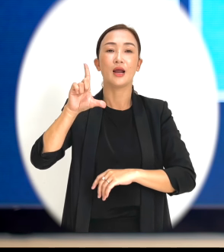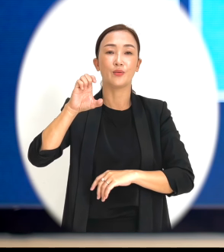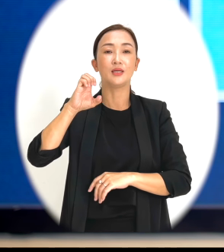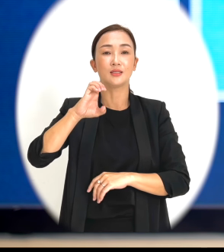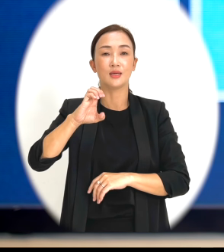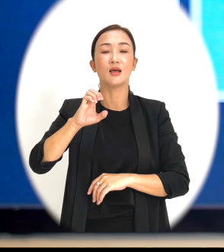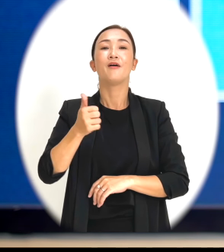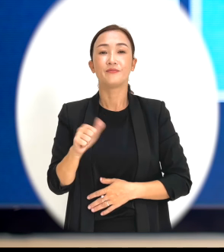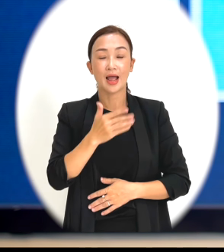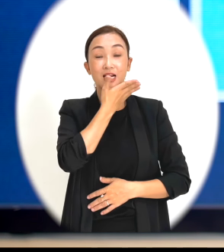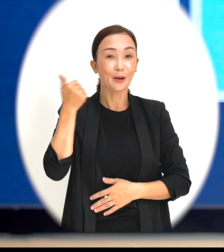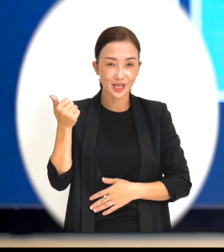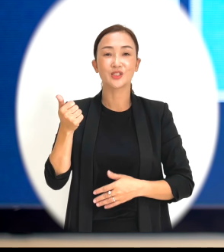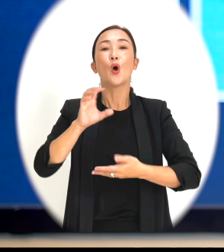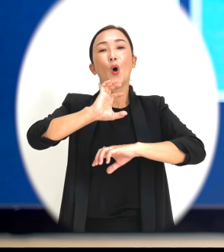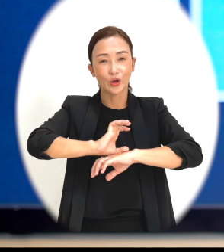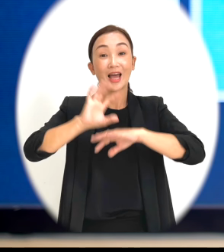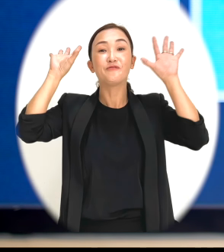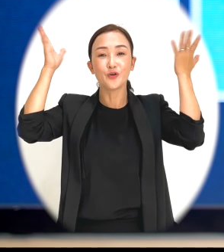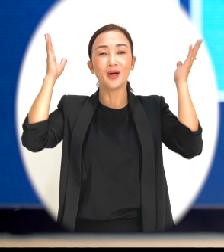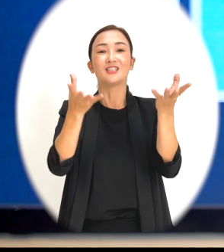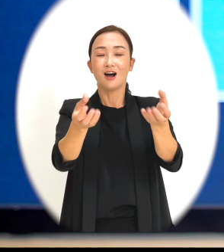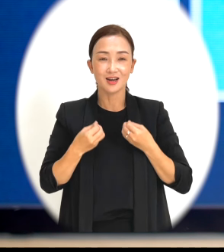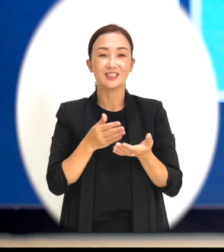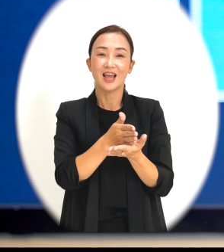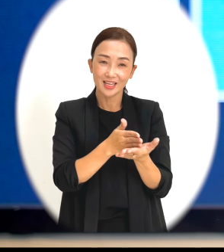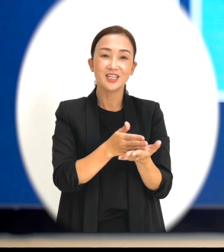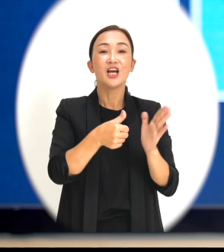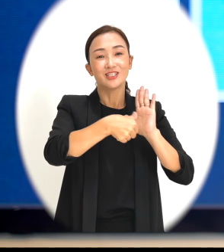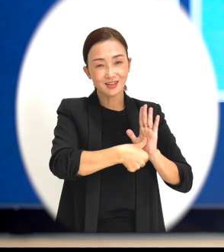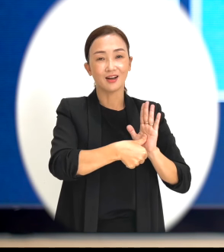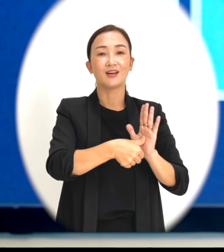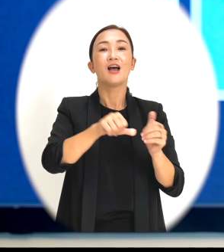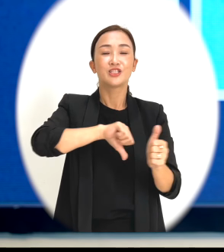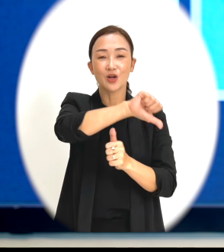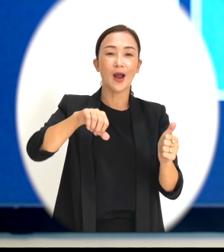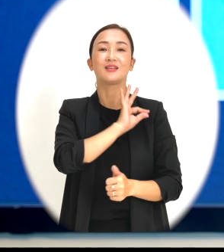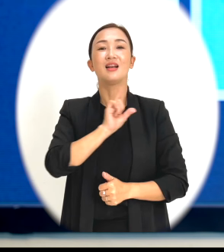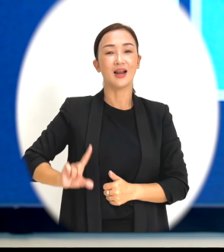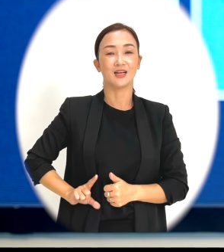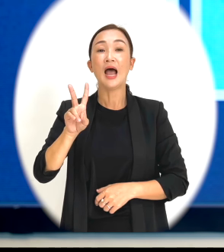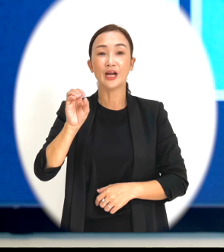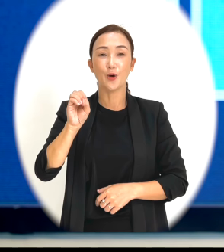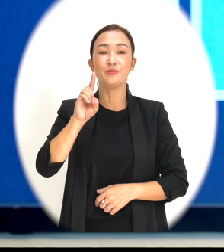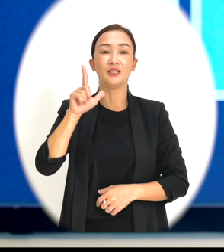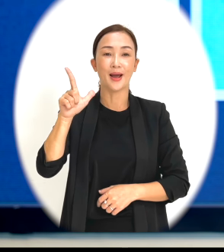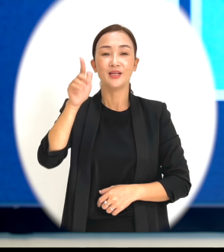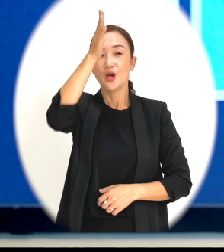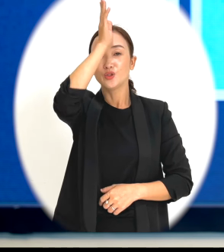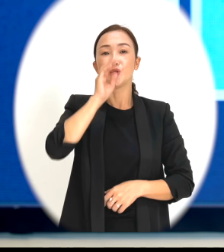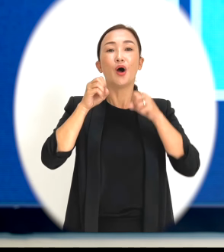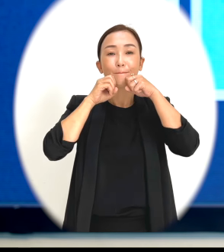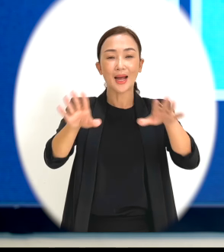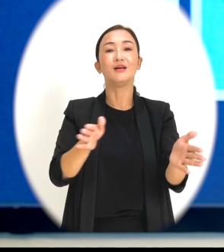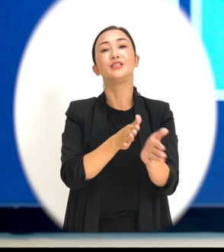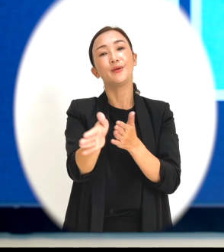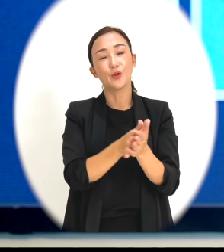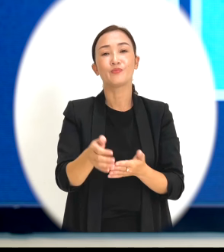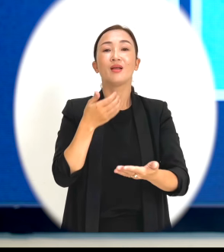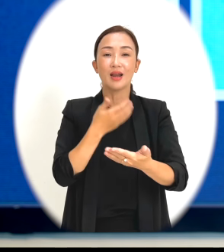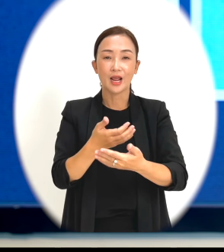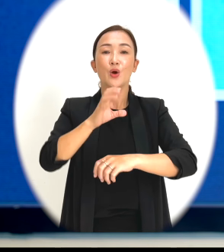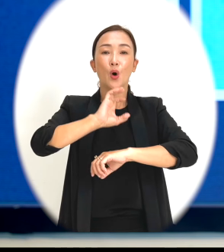biệt, chúng ta đã được vui mừng đón nhận giấy chứng nhận sinh hoạt tôn giáo cho LEC Gò Vấp. Năm 2017, Chúa tiếp tục thi ân để